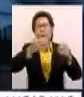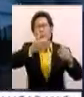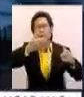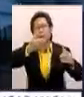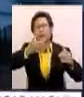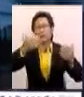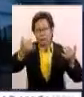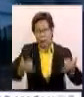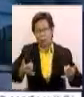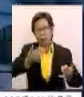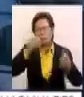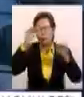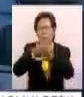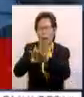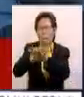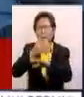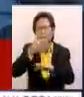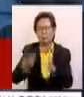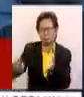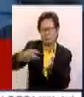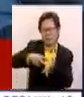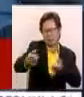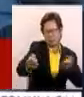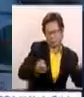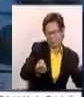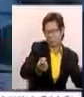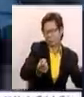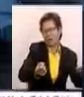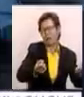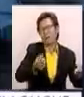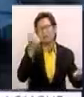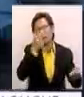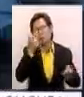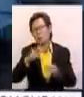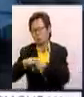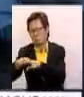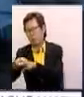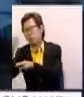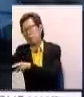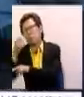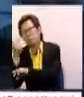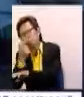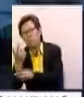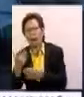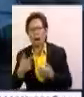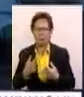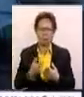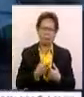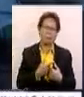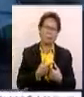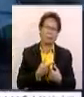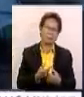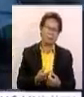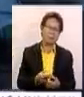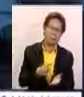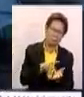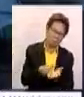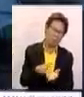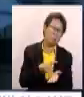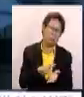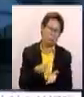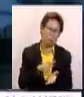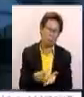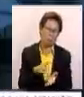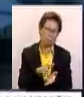sedang menaiki kereta lah kan instead of public transport dan ada yang menaiki public transport dan membayar